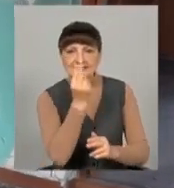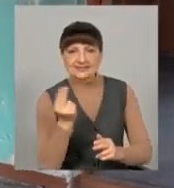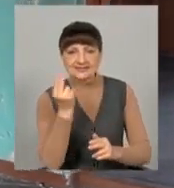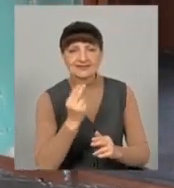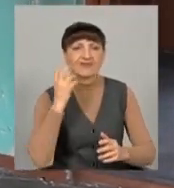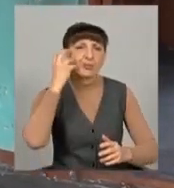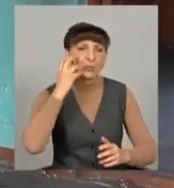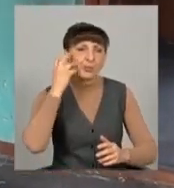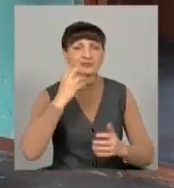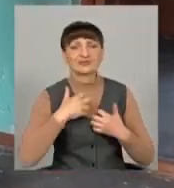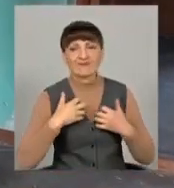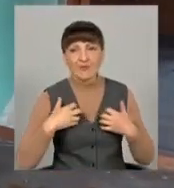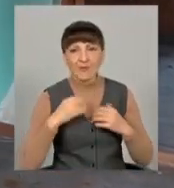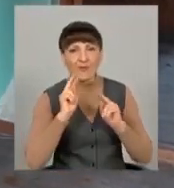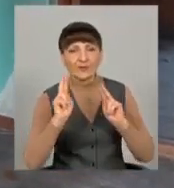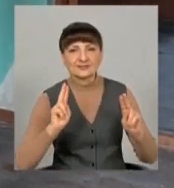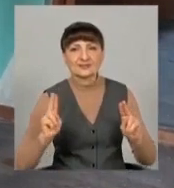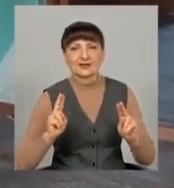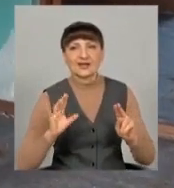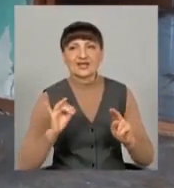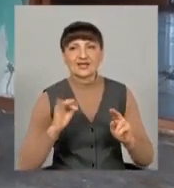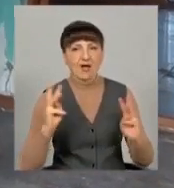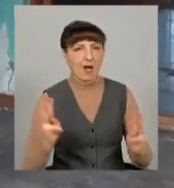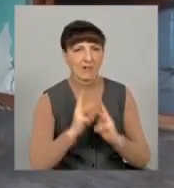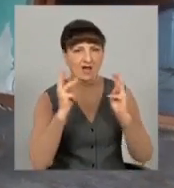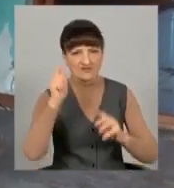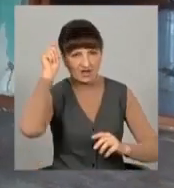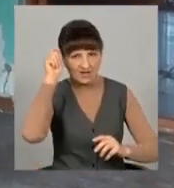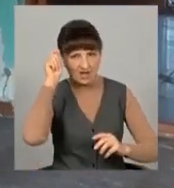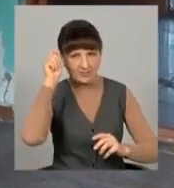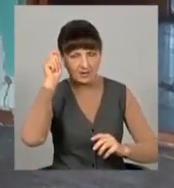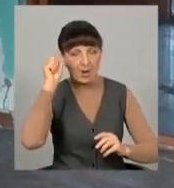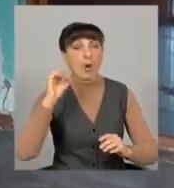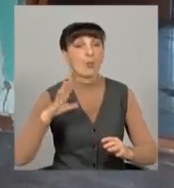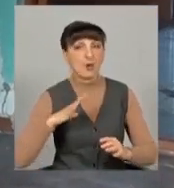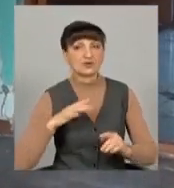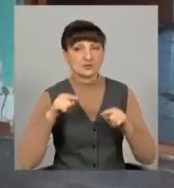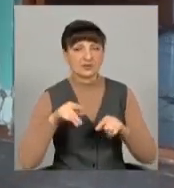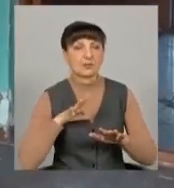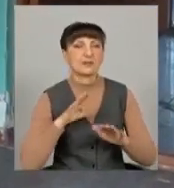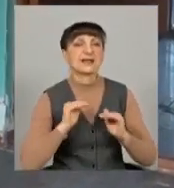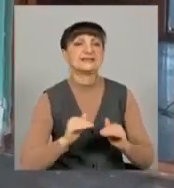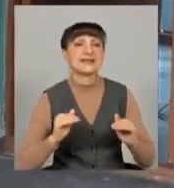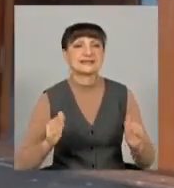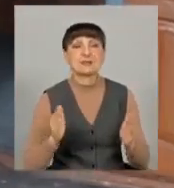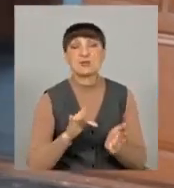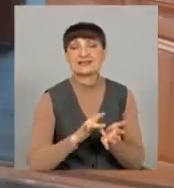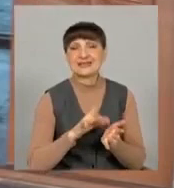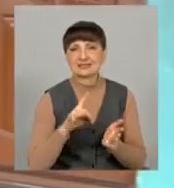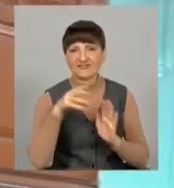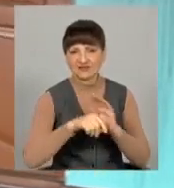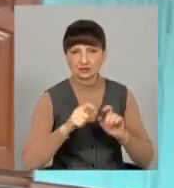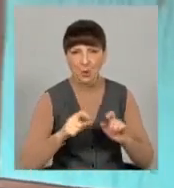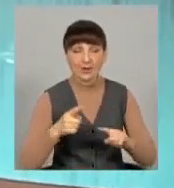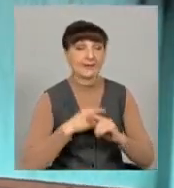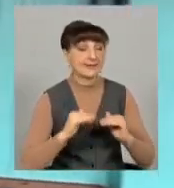фруктов и животных а также по этой обгоревшей кепке кажется что это был детский мини-центр при школе или